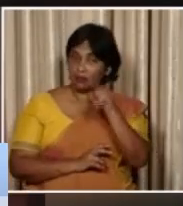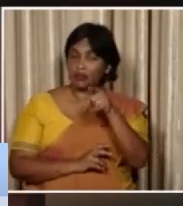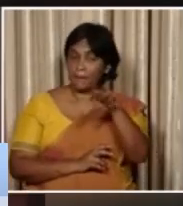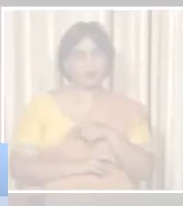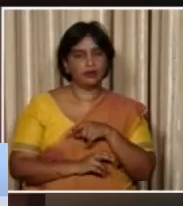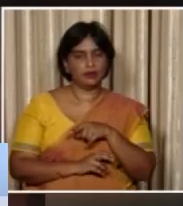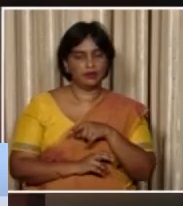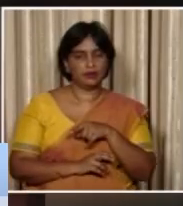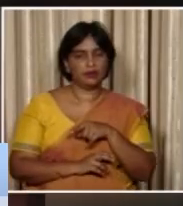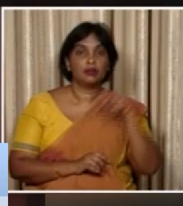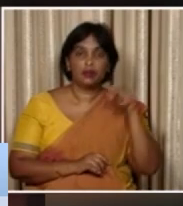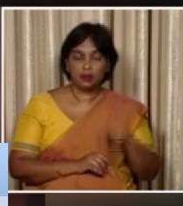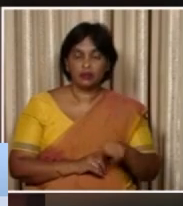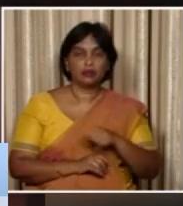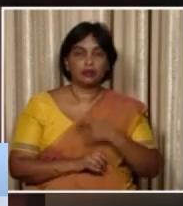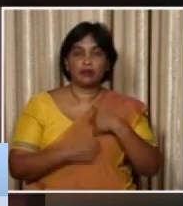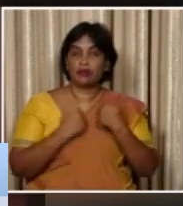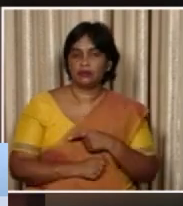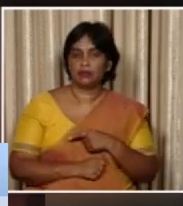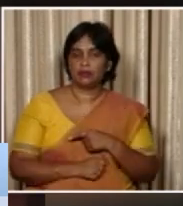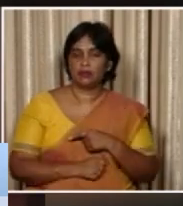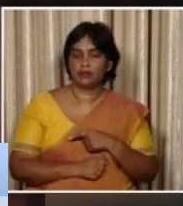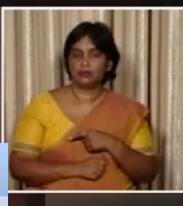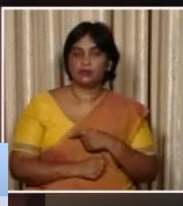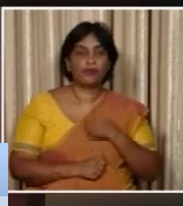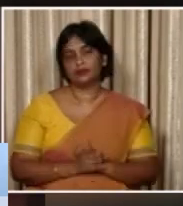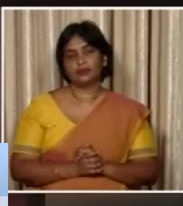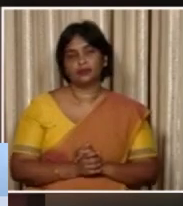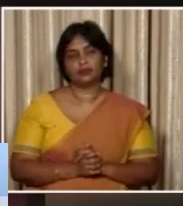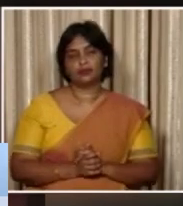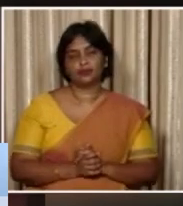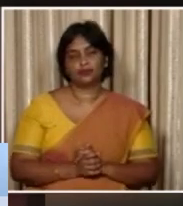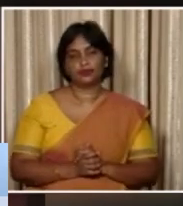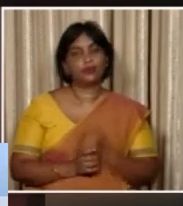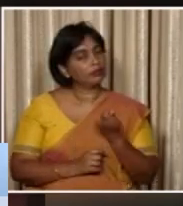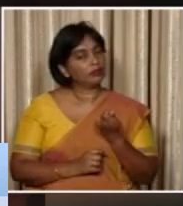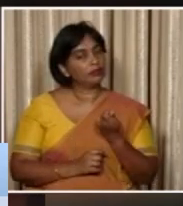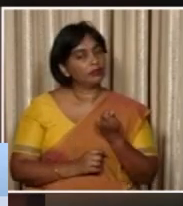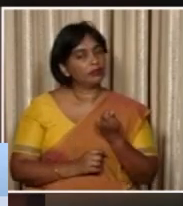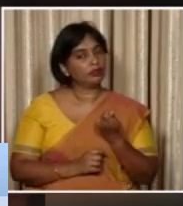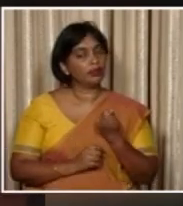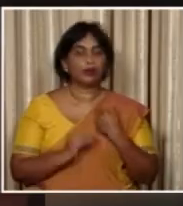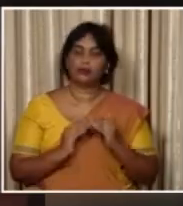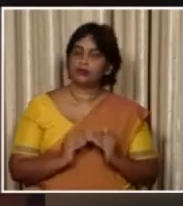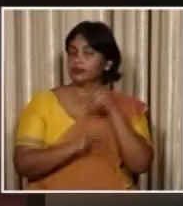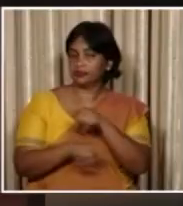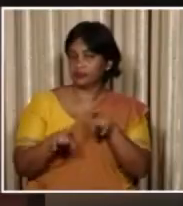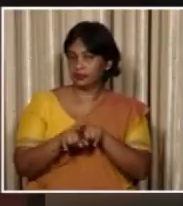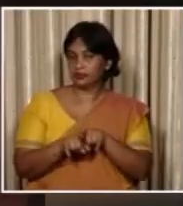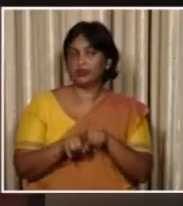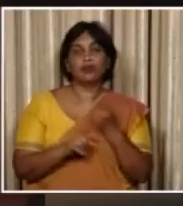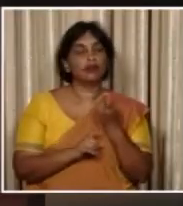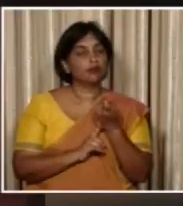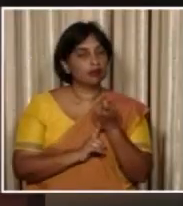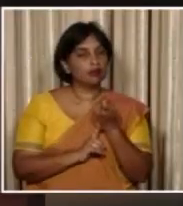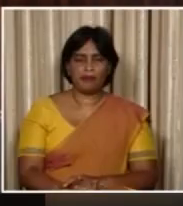පිළිගන්න සිද්ධ වෙනවා, අද නිර්මාණය වෙලා තිබෙන්නේ නව සාමාන්‍යයක්. ආර්ථිකය වර්ධනය වෙනවා වෙනුවට